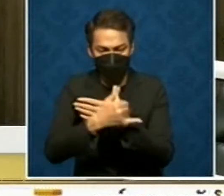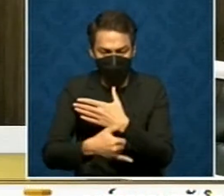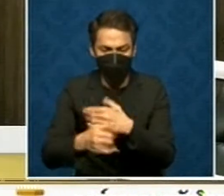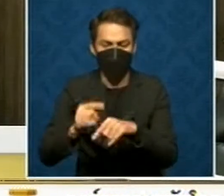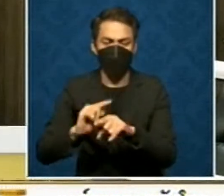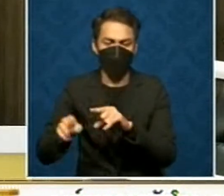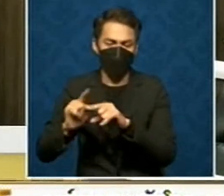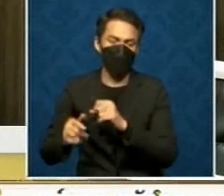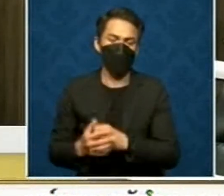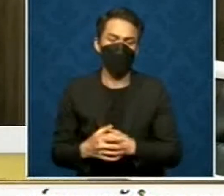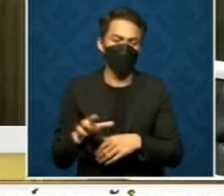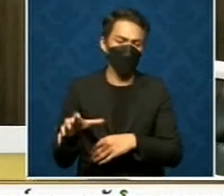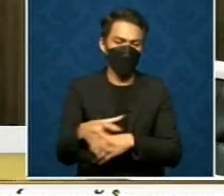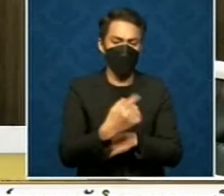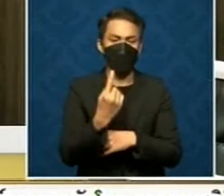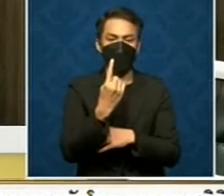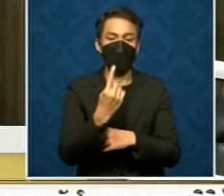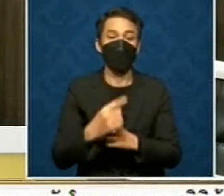ัฐมัติ ยันี้เลยครับ